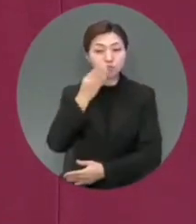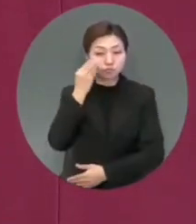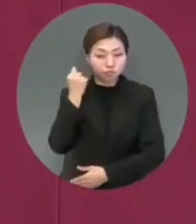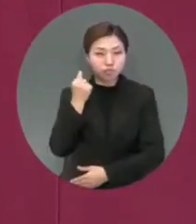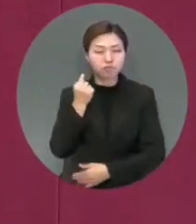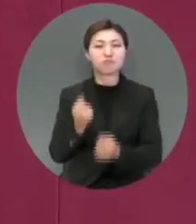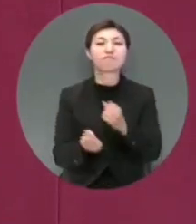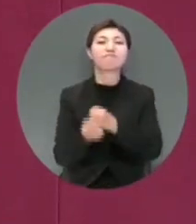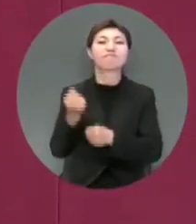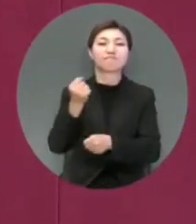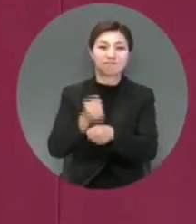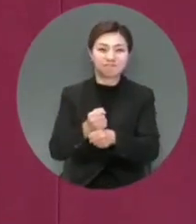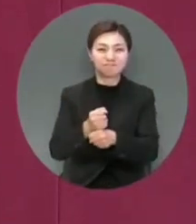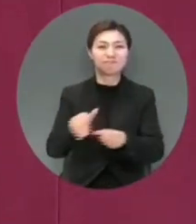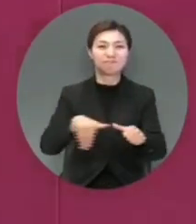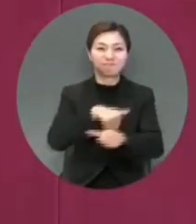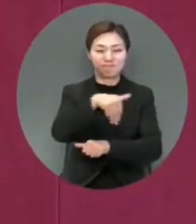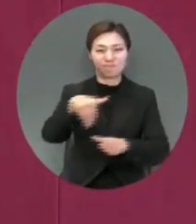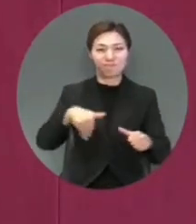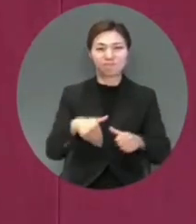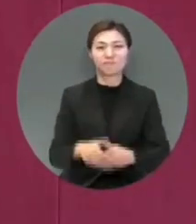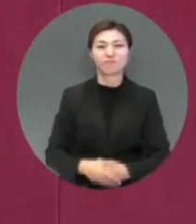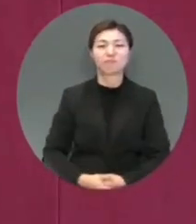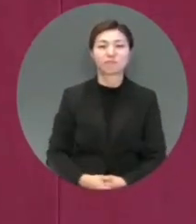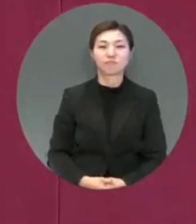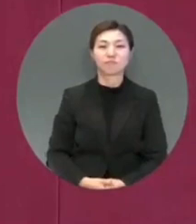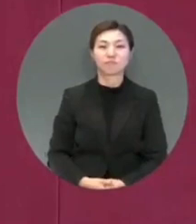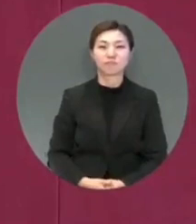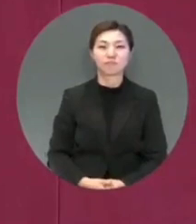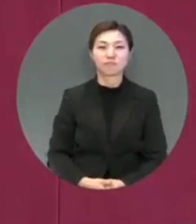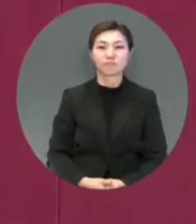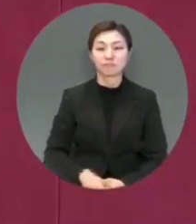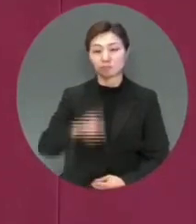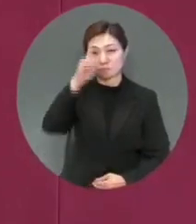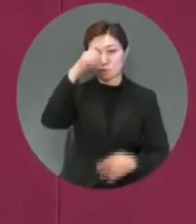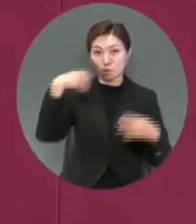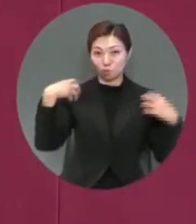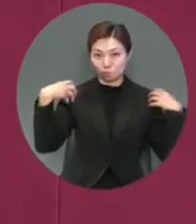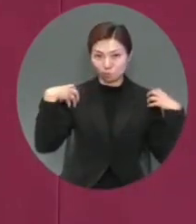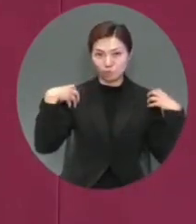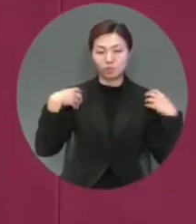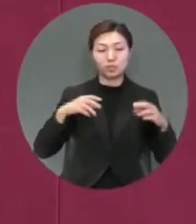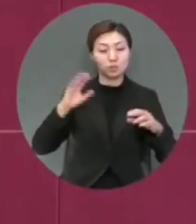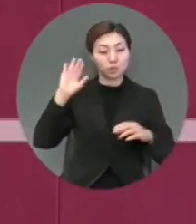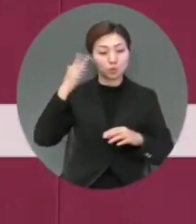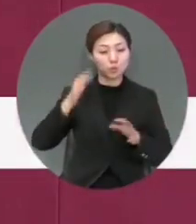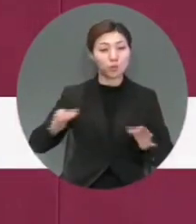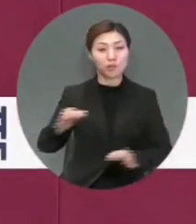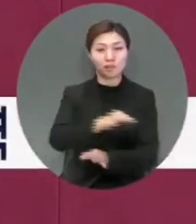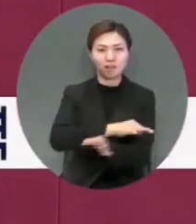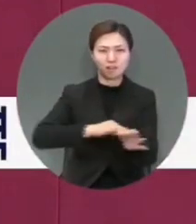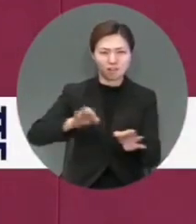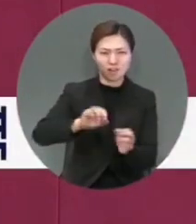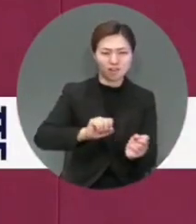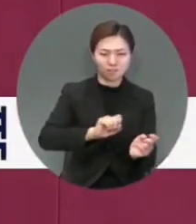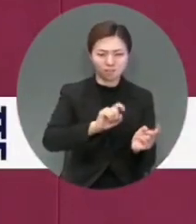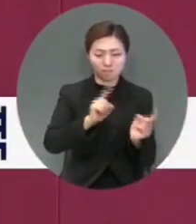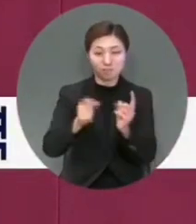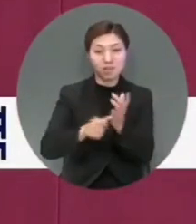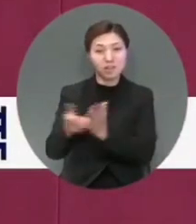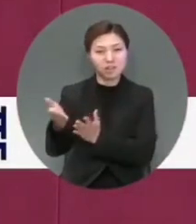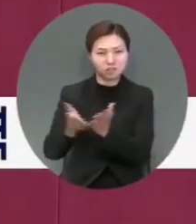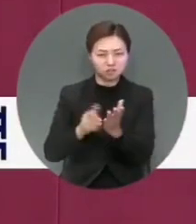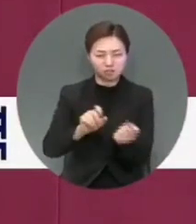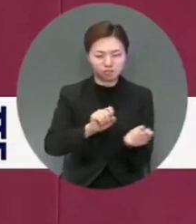견인하고 있습니다. 정부는 최근의 회복세가 더욱 힘을 받도록 수출